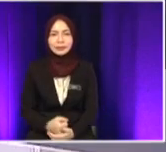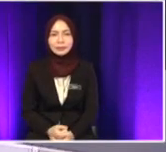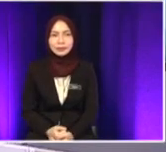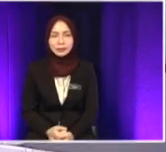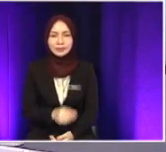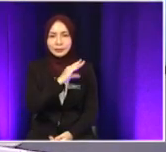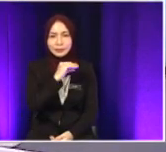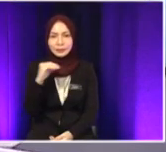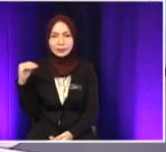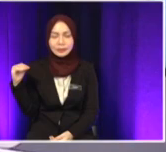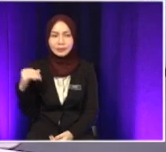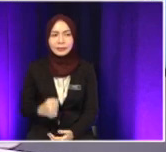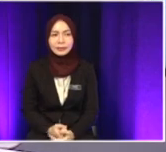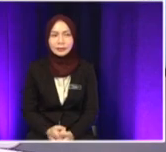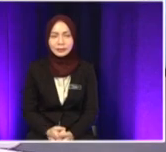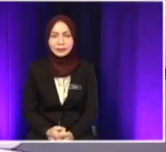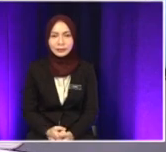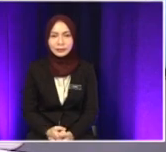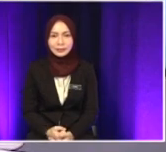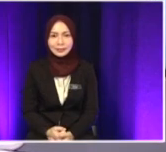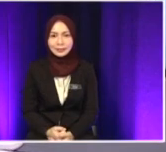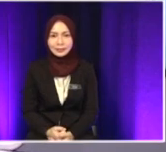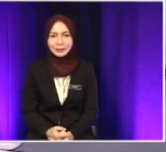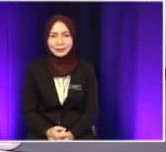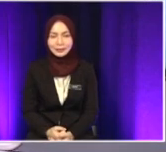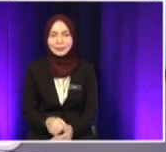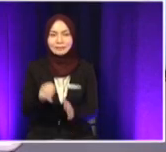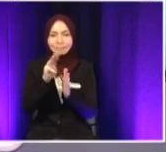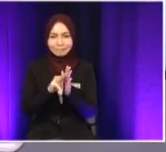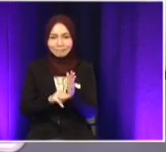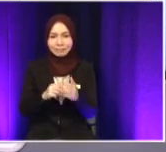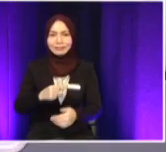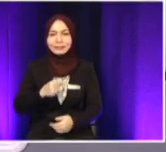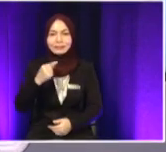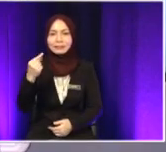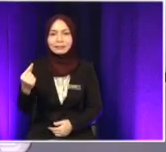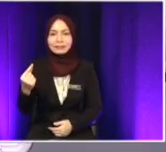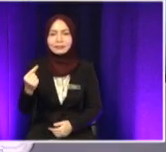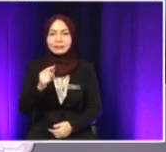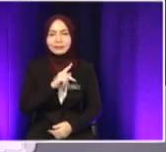dan Oke menggembirakan hati